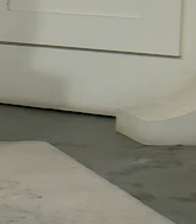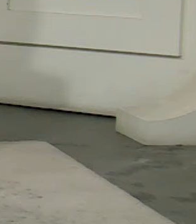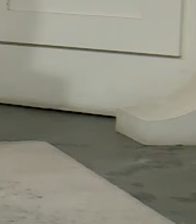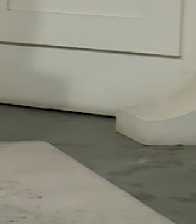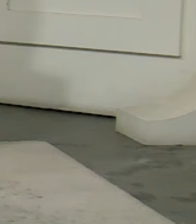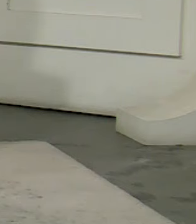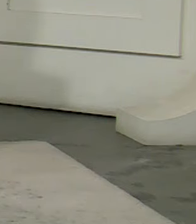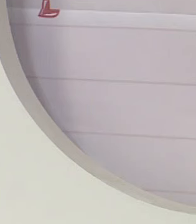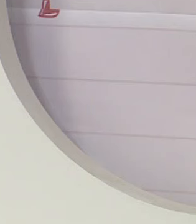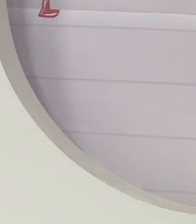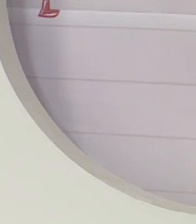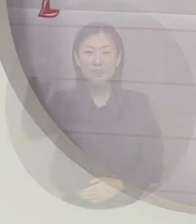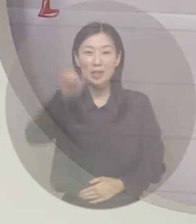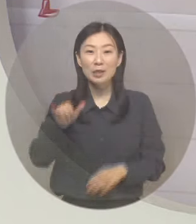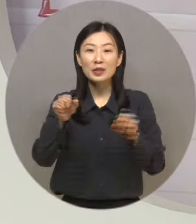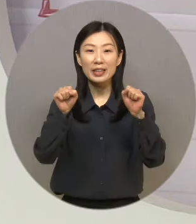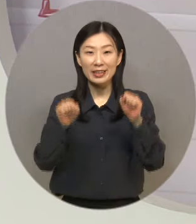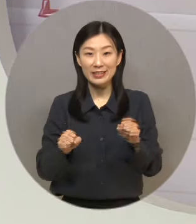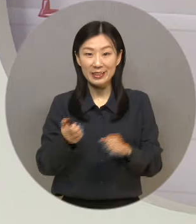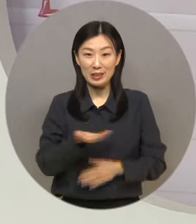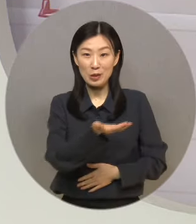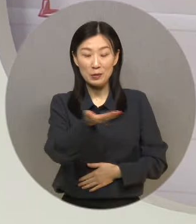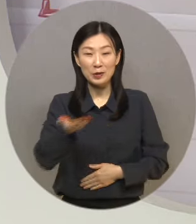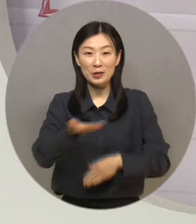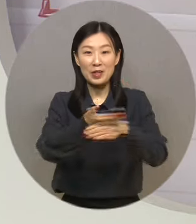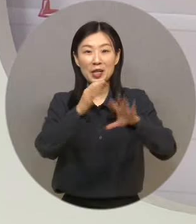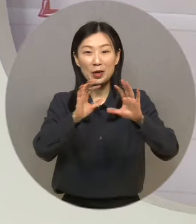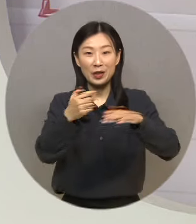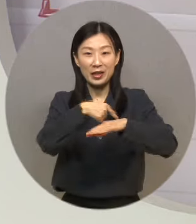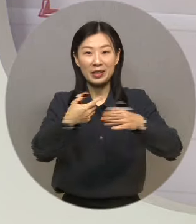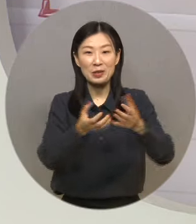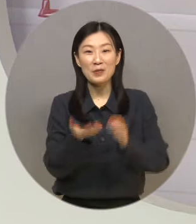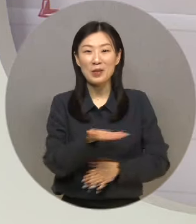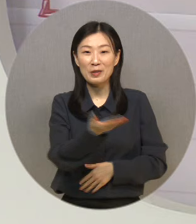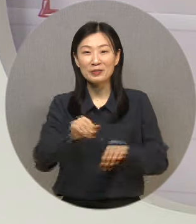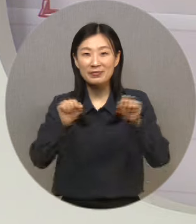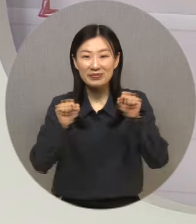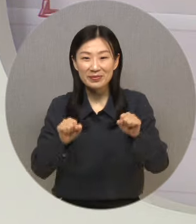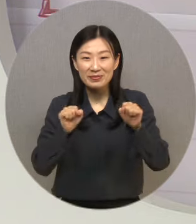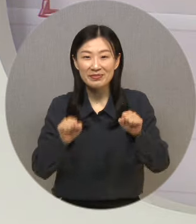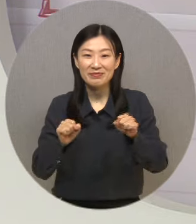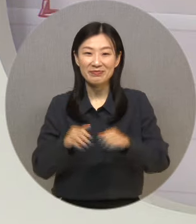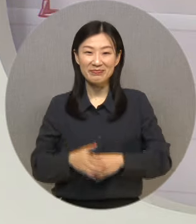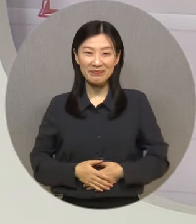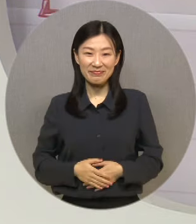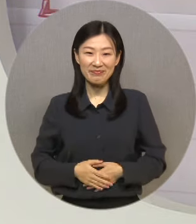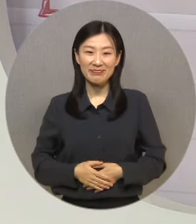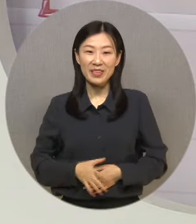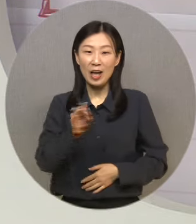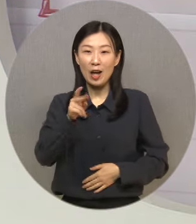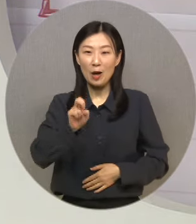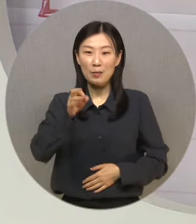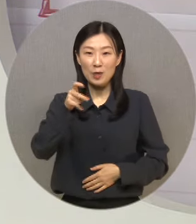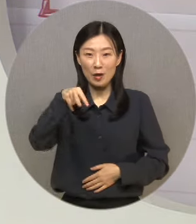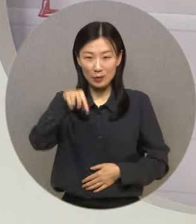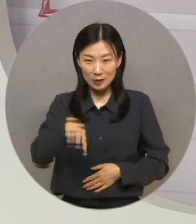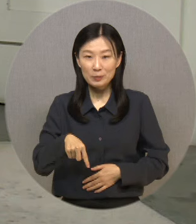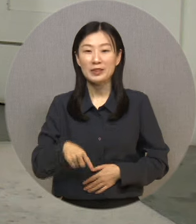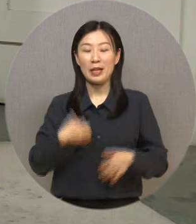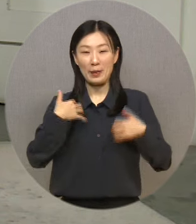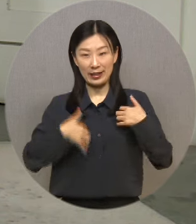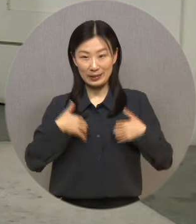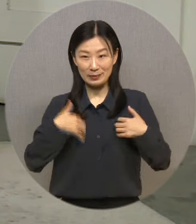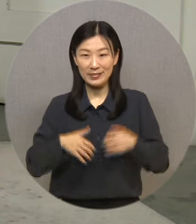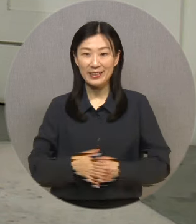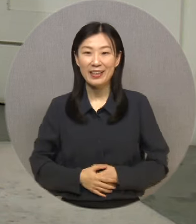계신 시청자 여러분 그리고 해외에 계신 동포 여러분 안녕하십니까? 개그맨 엄영수입니다. 인사드리겠습니다. 안녕하세요. 반갑습니다.